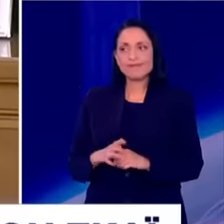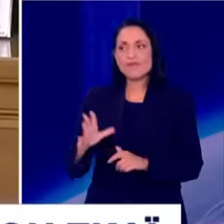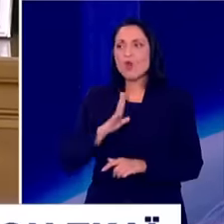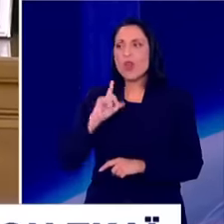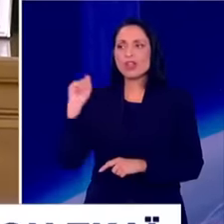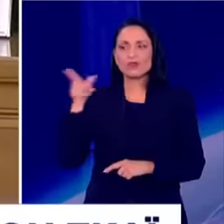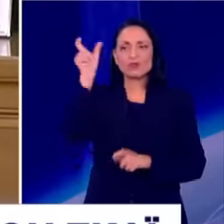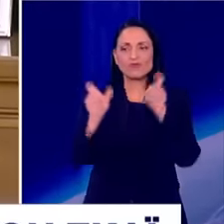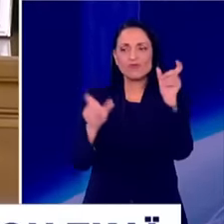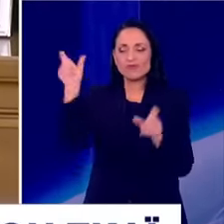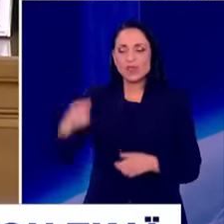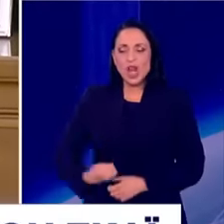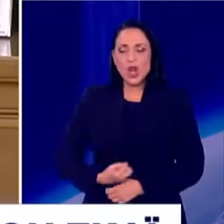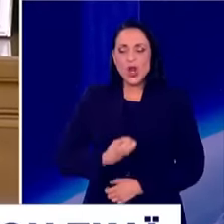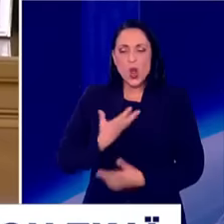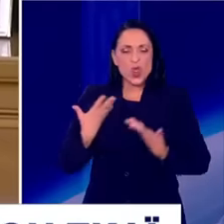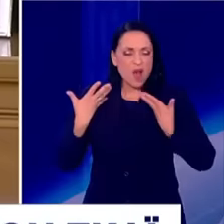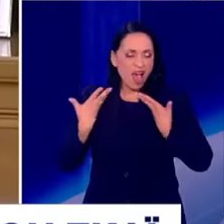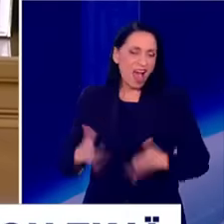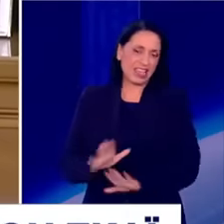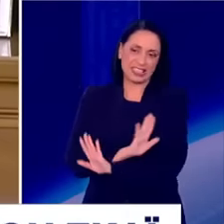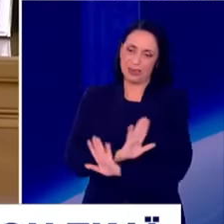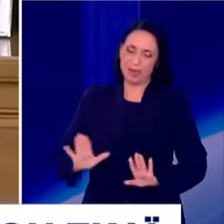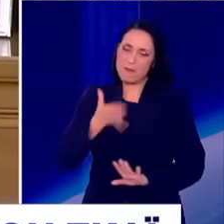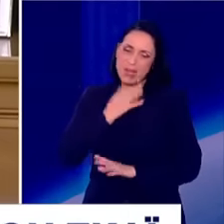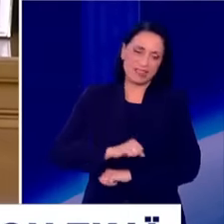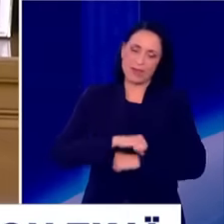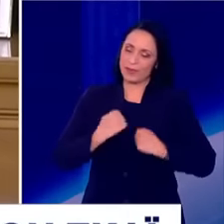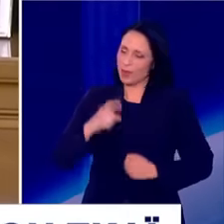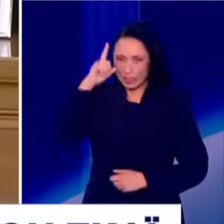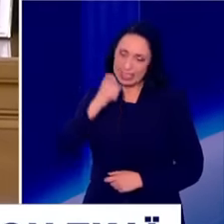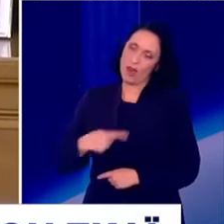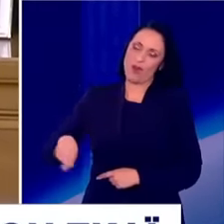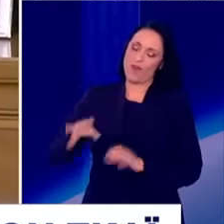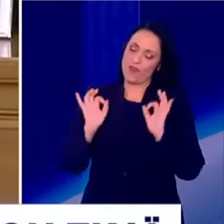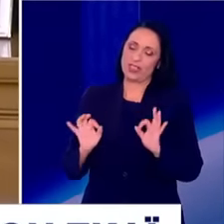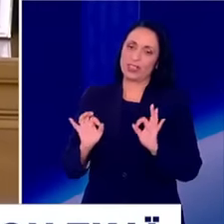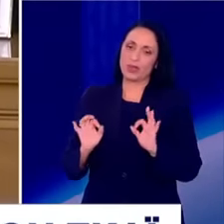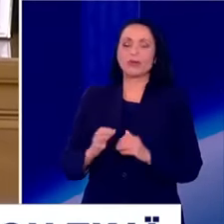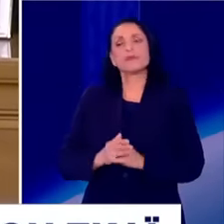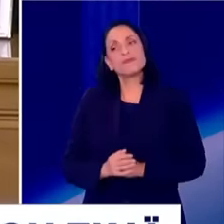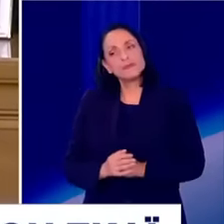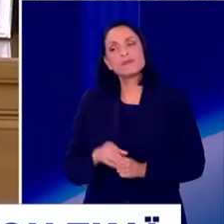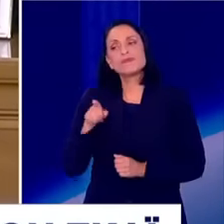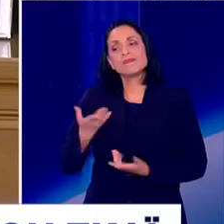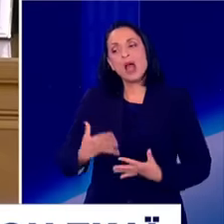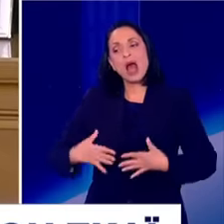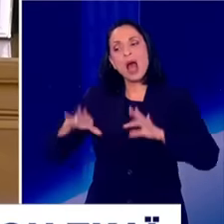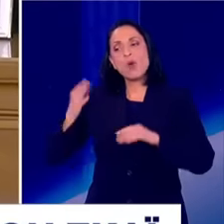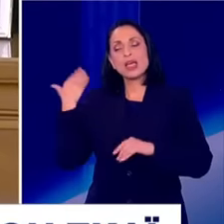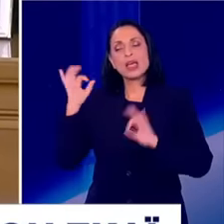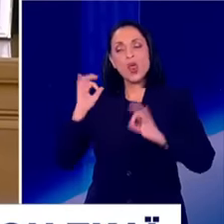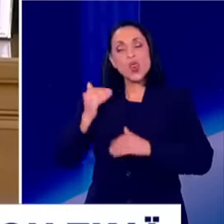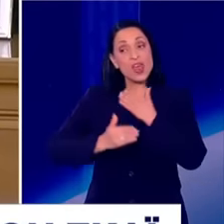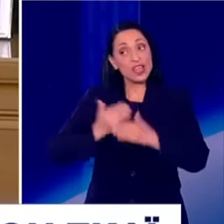πολίτες μία άσχημη γεύση. Αυτό δεν μπορούμε να μην το αναγνωρίσουμε. Θέλω να σας πω όμως ότι από την αρχή αυτής της διαδικασίας